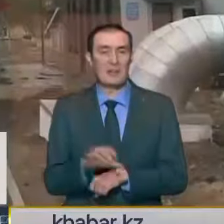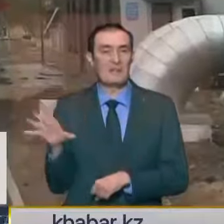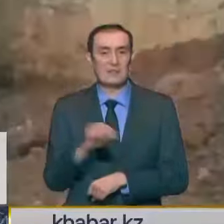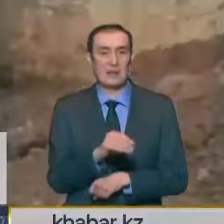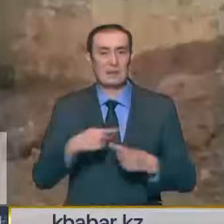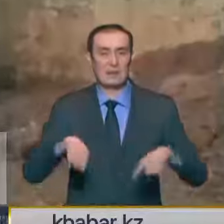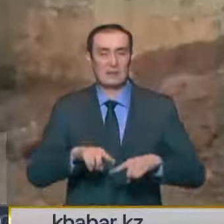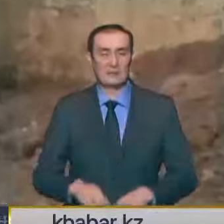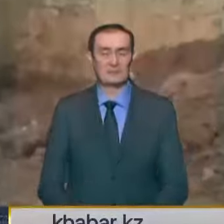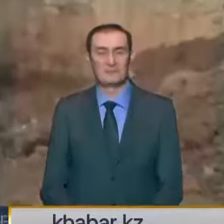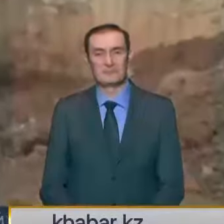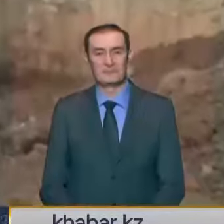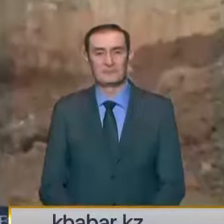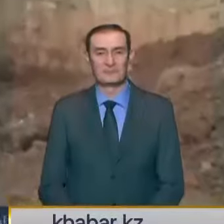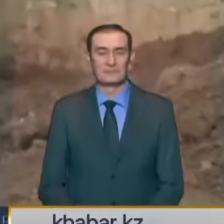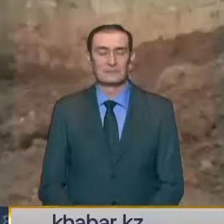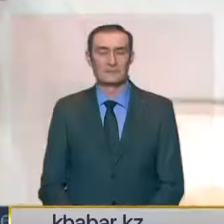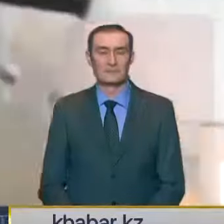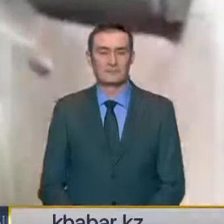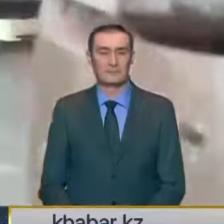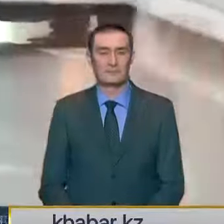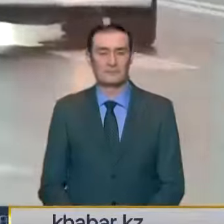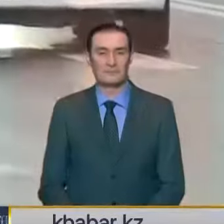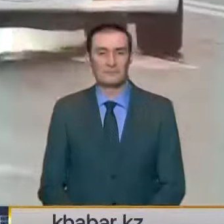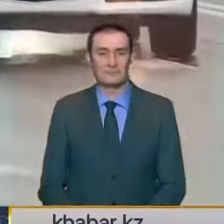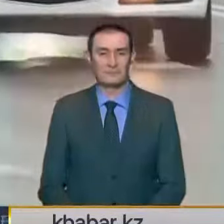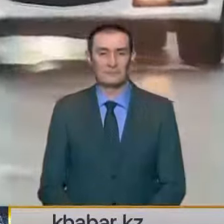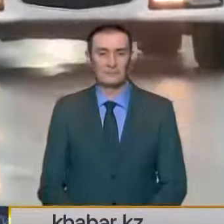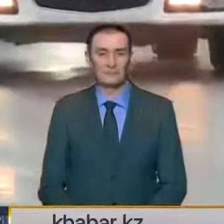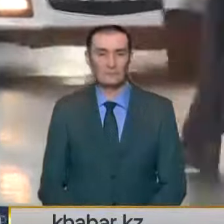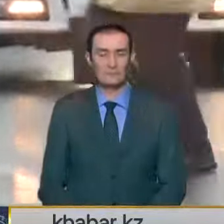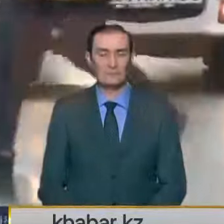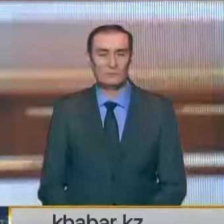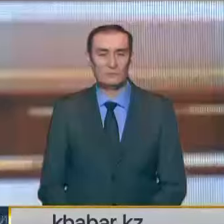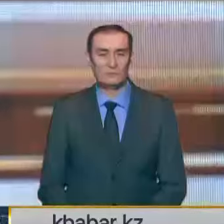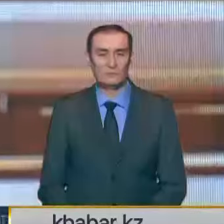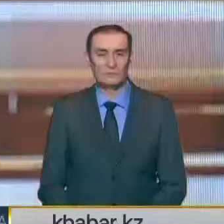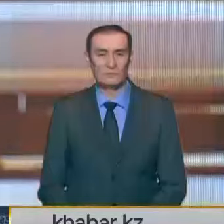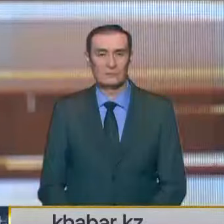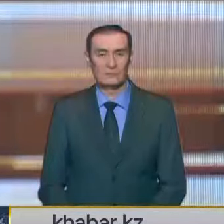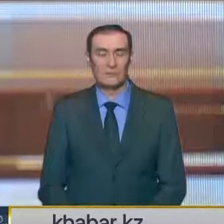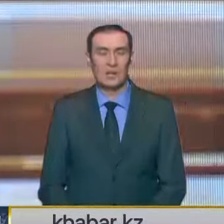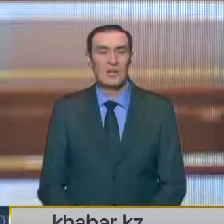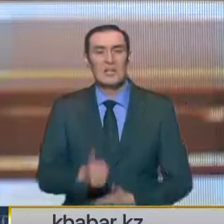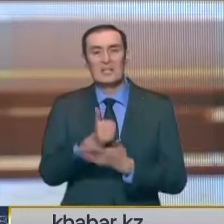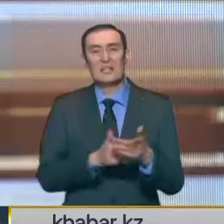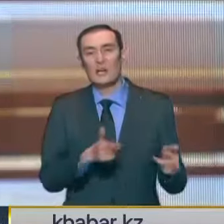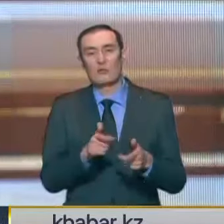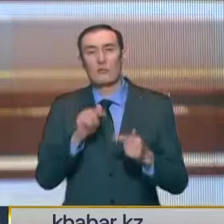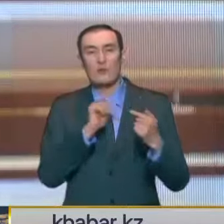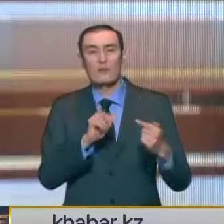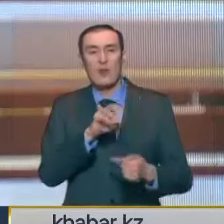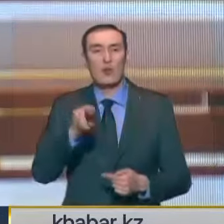объектах Альбина Кумар Голева арстанбек Кинд Айбек байзаков арау Хабар объём заготовок противогололёдные